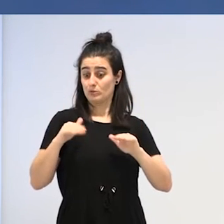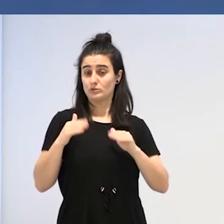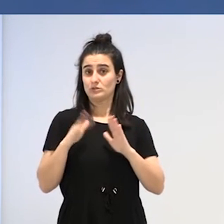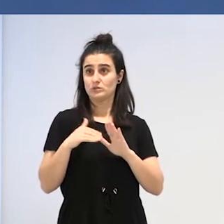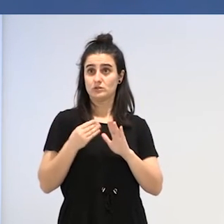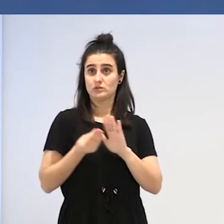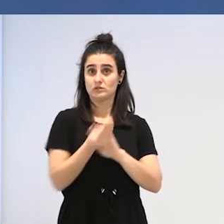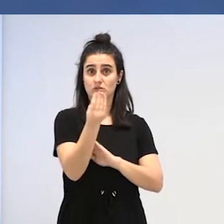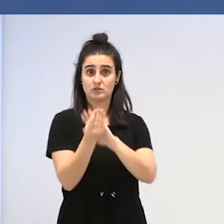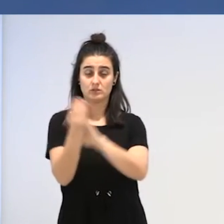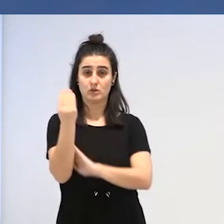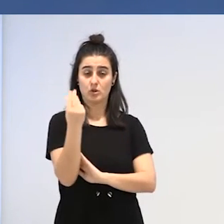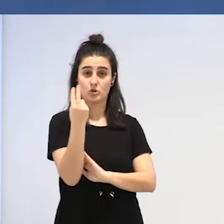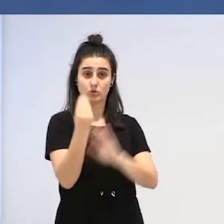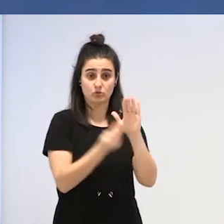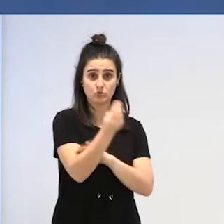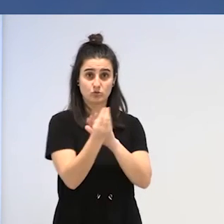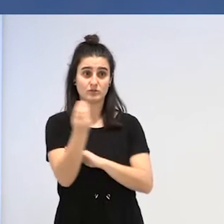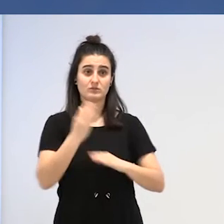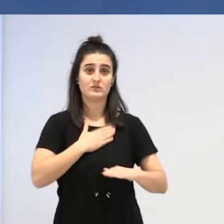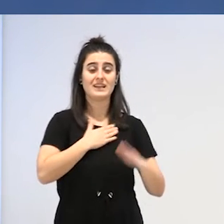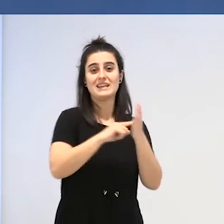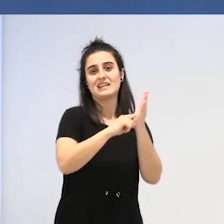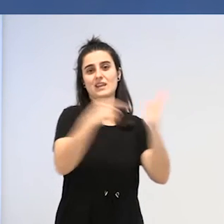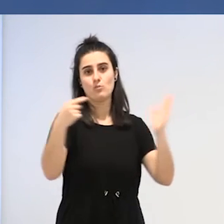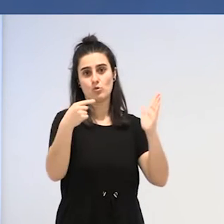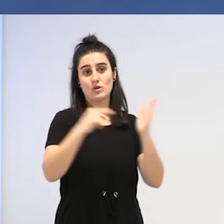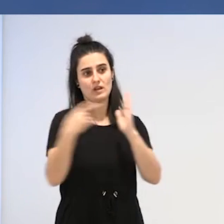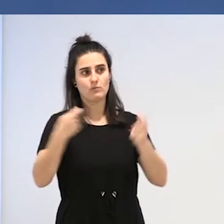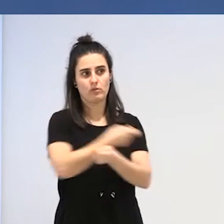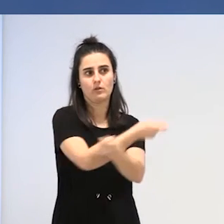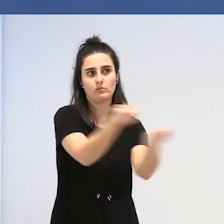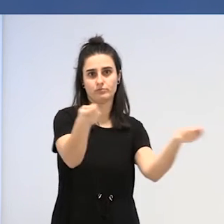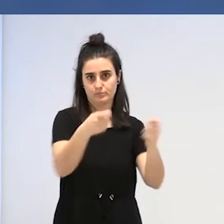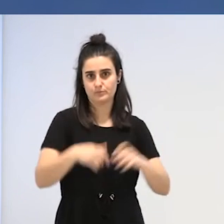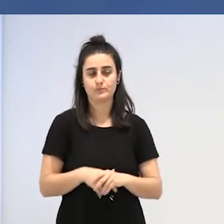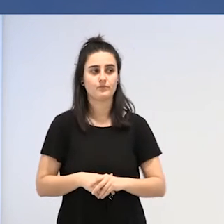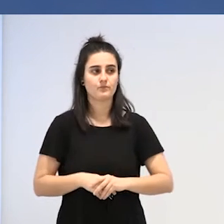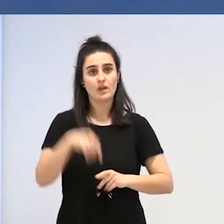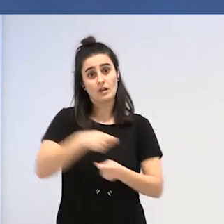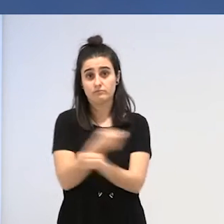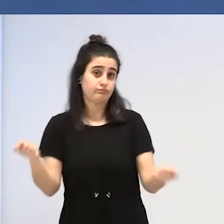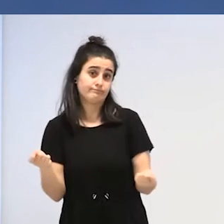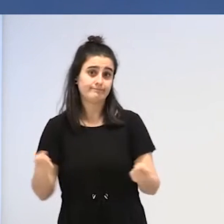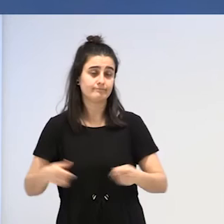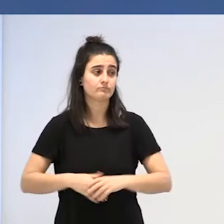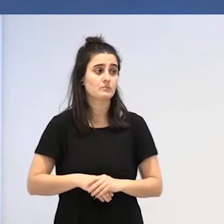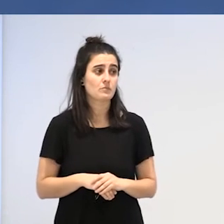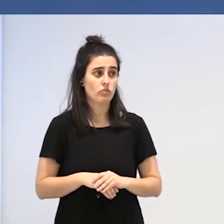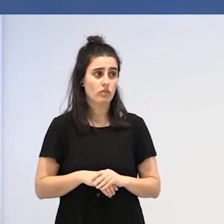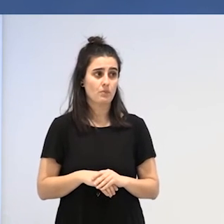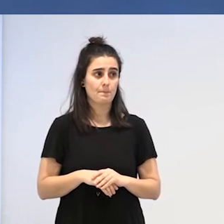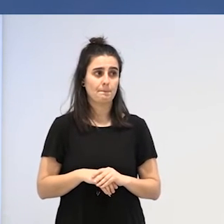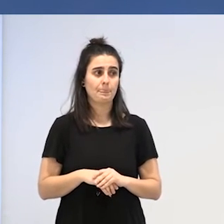azkenengo bi fabulak Gipuzkoakoak dira, eta orduan Gipuzkoan banatzen dira, eta ez hemen. Baina,